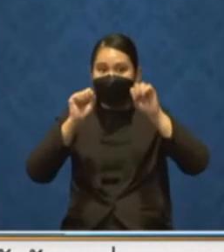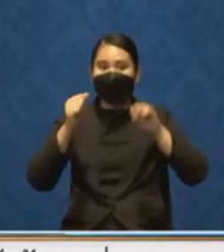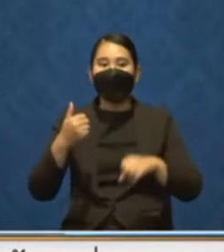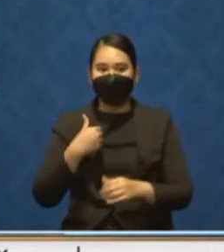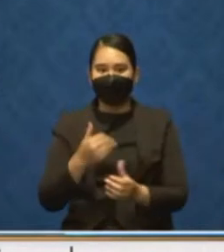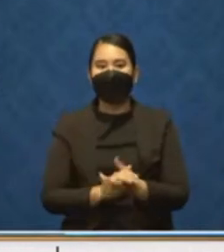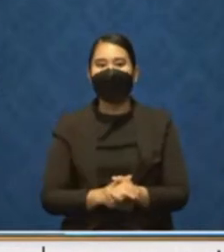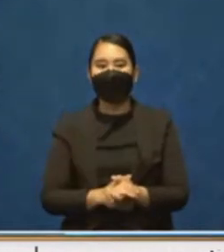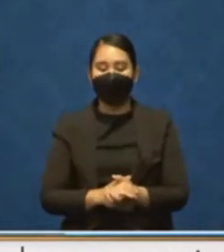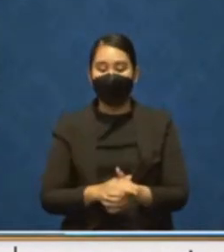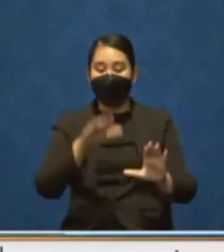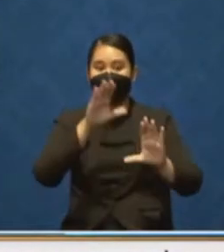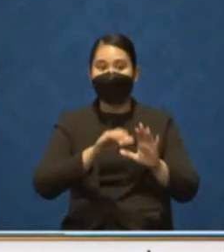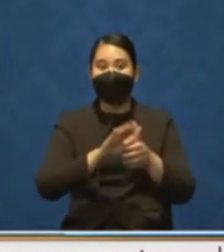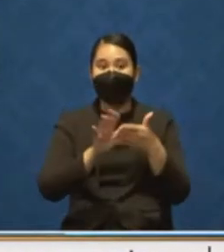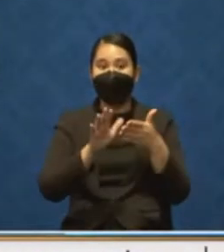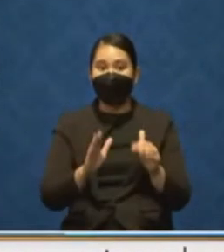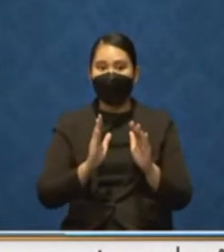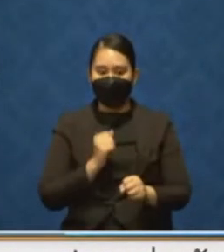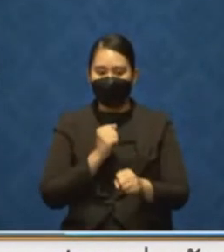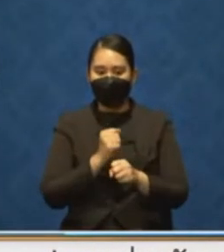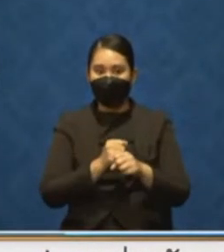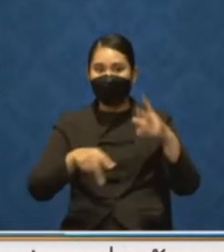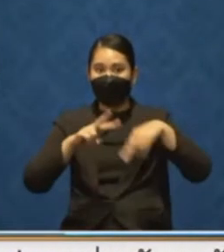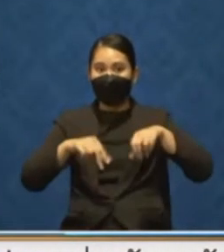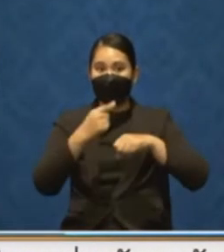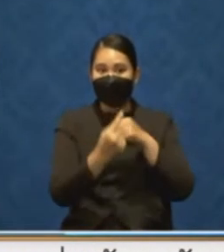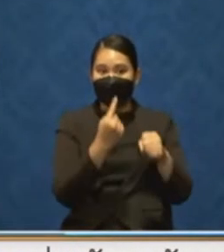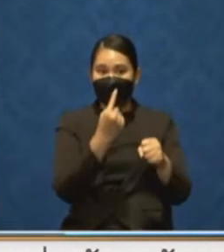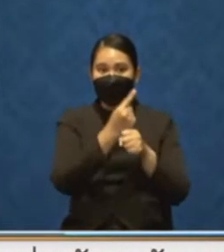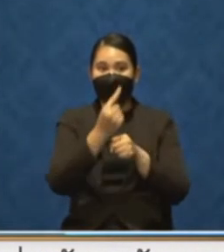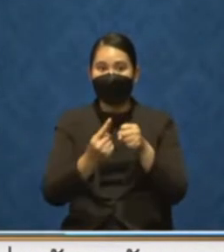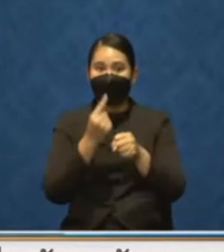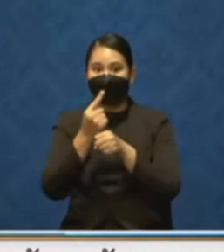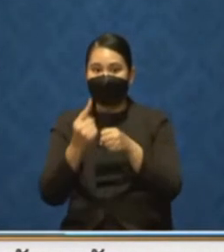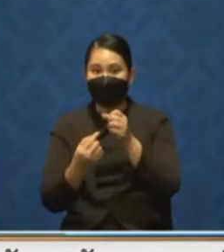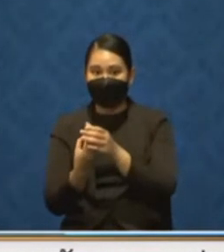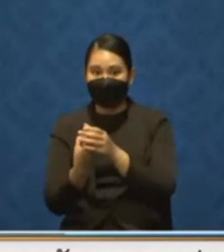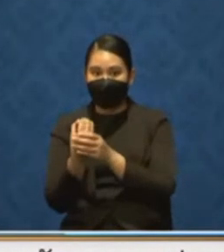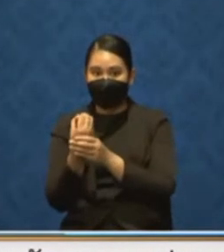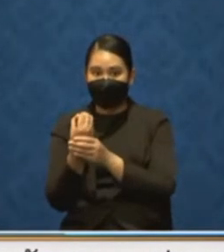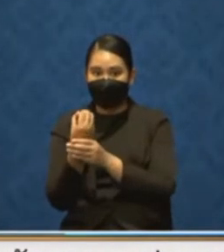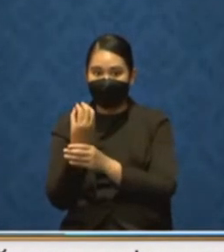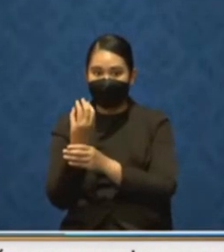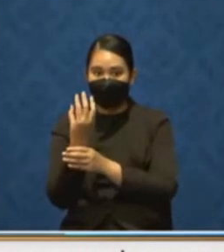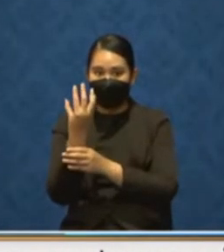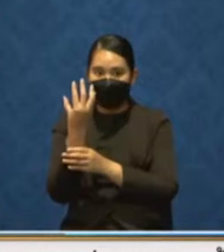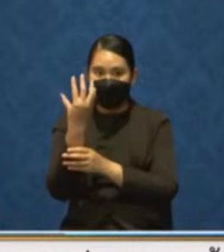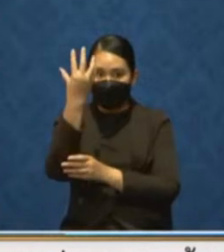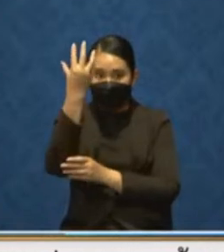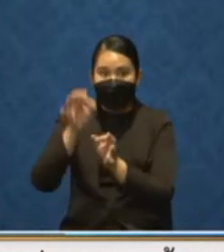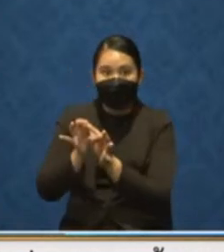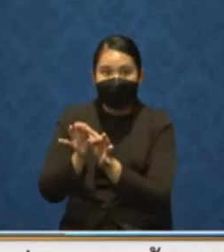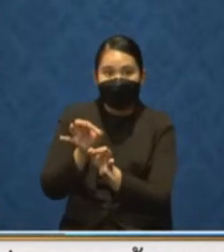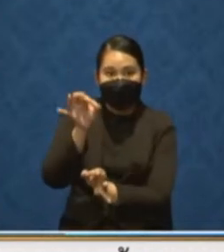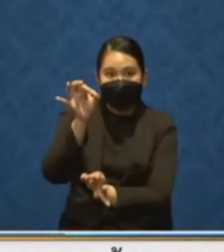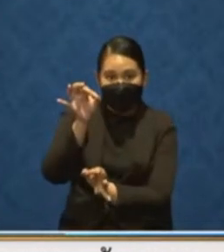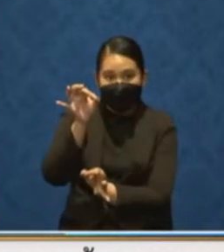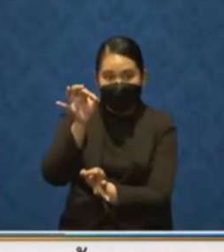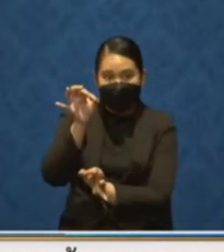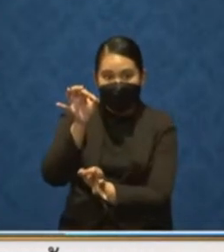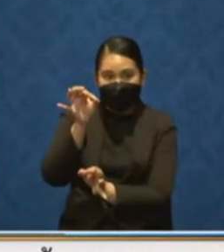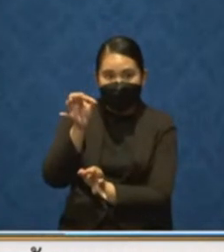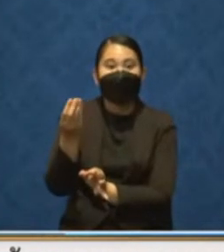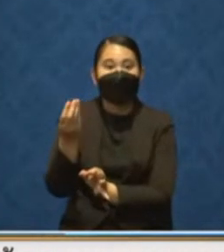ลงทะเบียนไปแล้วนะเจ้าที่ครับจะตอบอะไรปีประเมินการเติบโตประมาณวงค่ายด้วนเม็ดแล้วนะตอนนี้ทางนัยยะท่าน